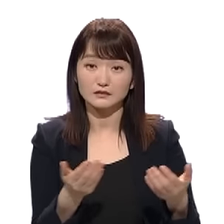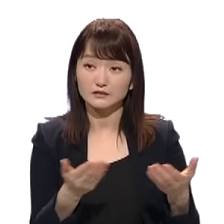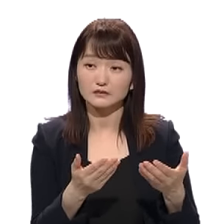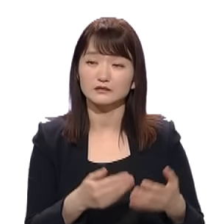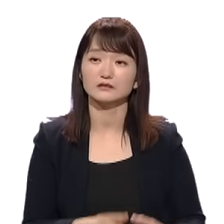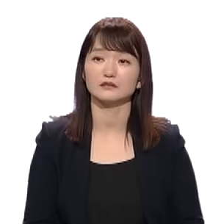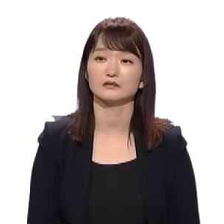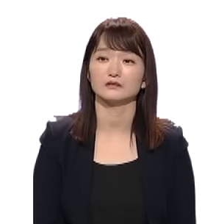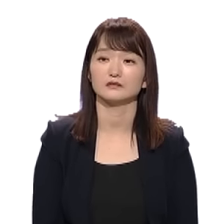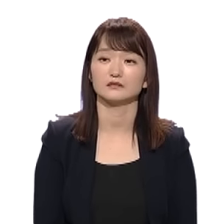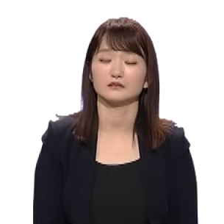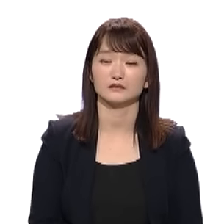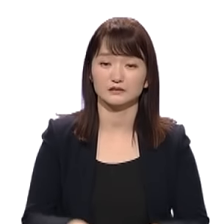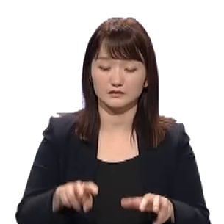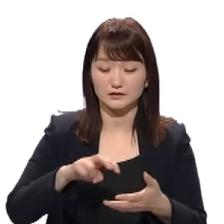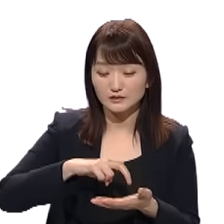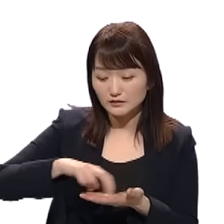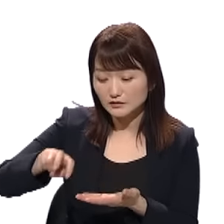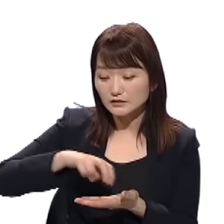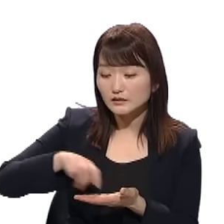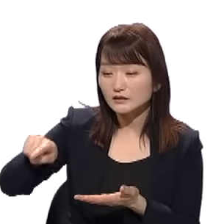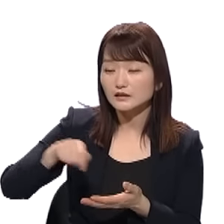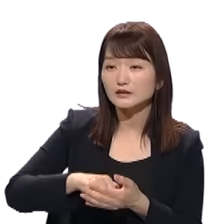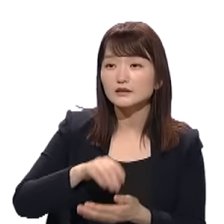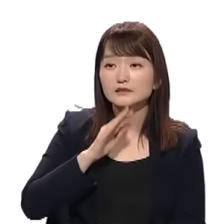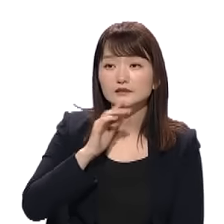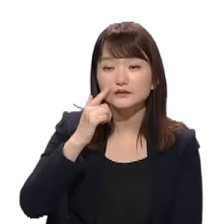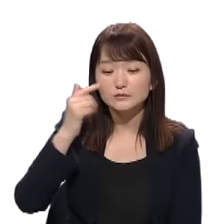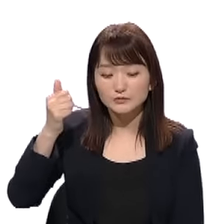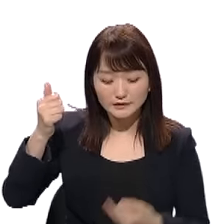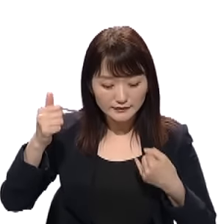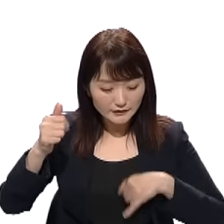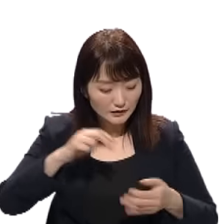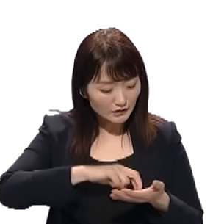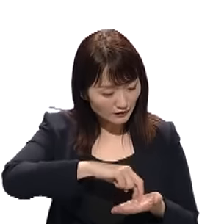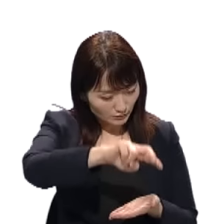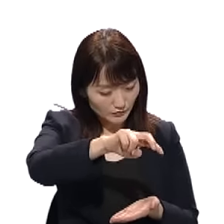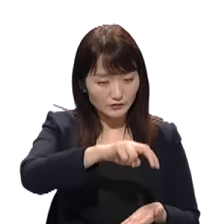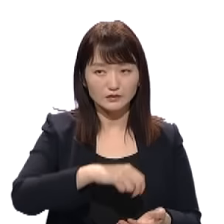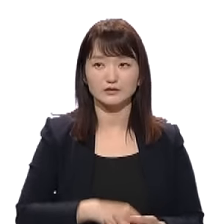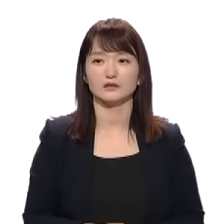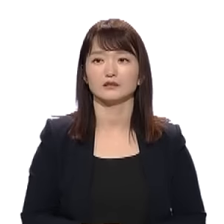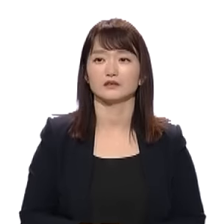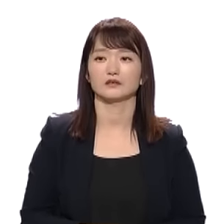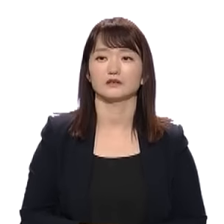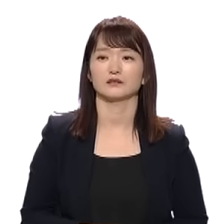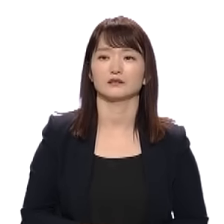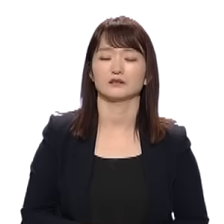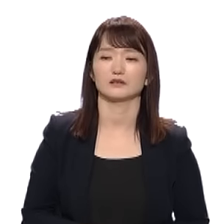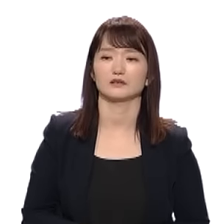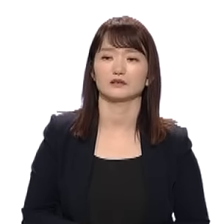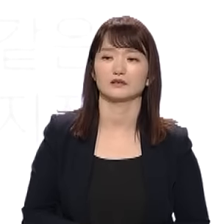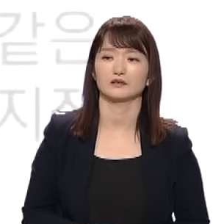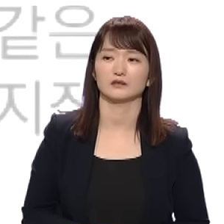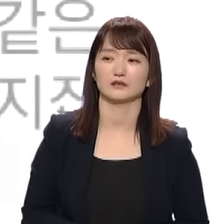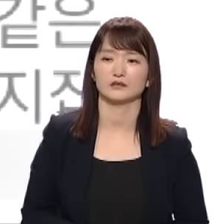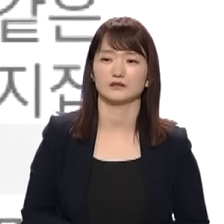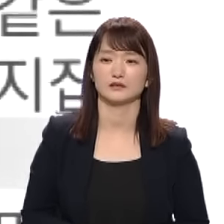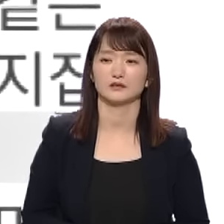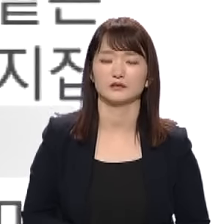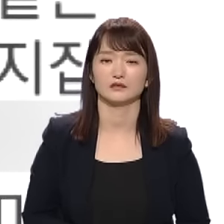하고요. 변호사님 지금 보시는 저 문자가 네. 이 친부가 딸한테 보내는 예. 문자입니다. 그래도 소송을 가니까 저런 식으로 그나마